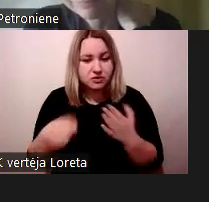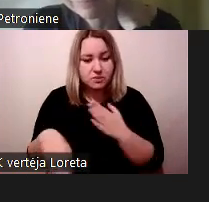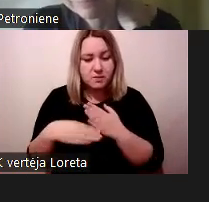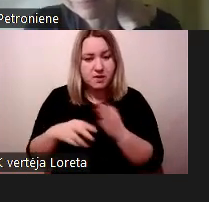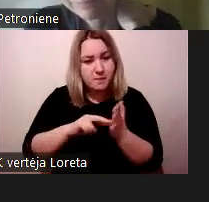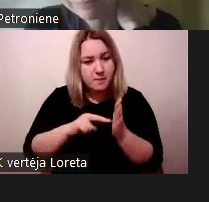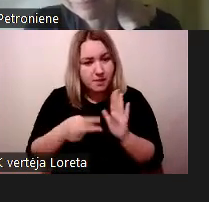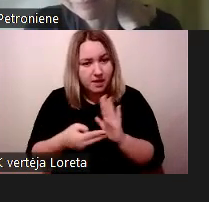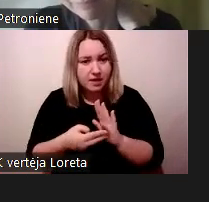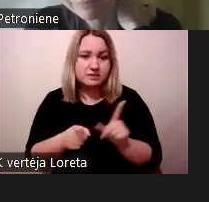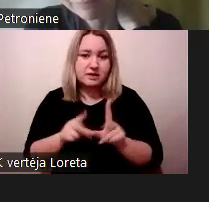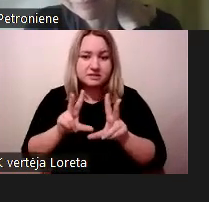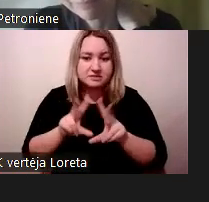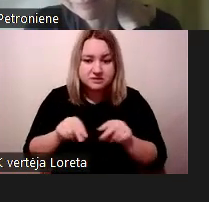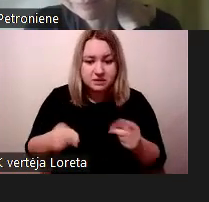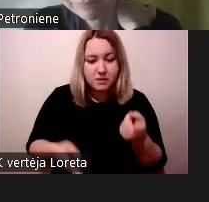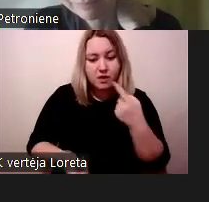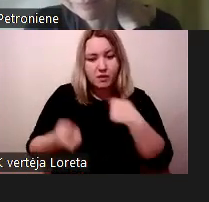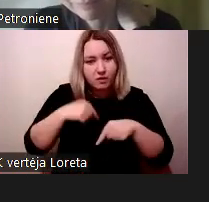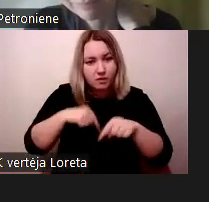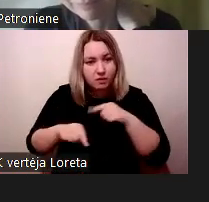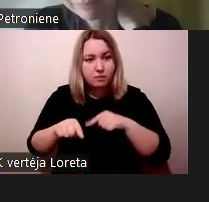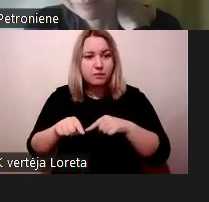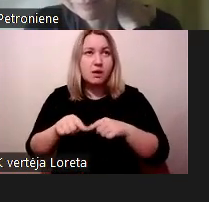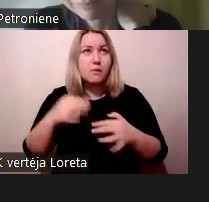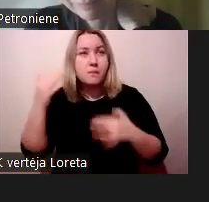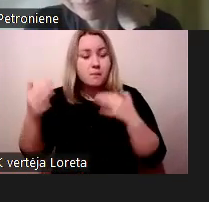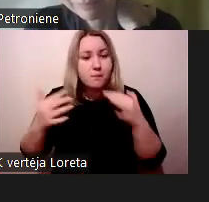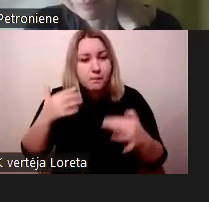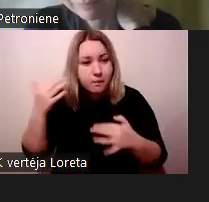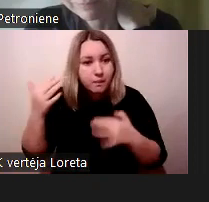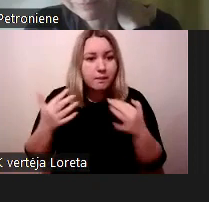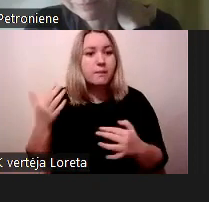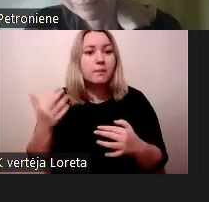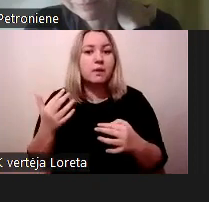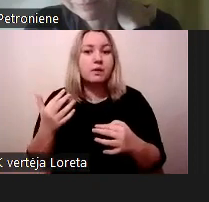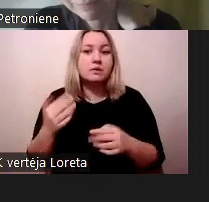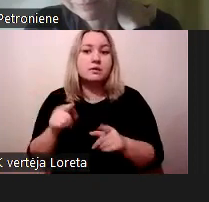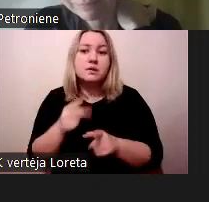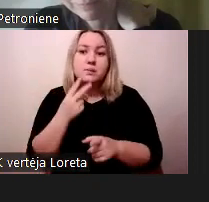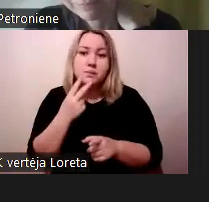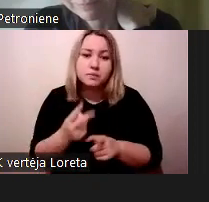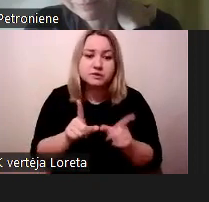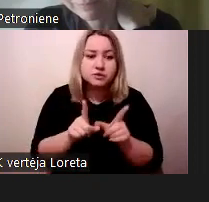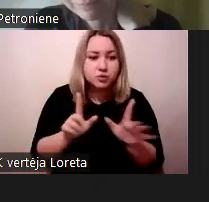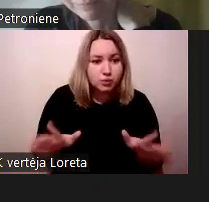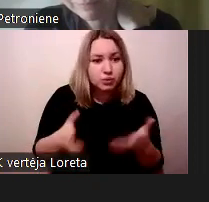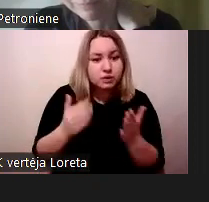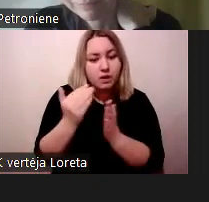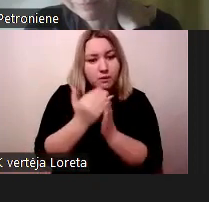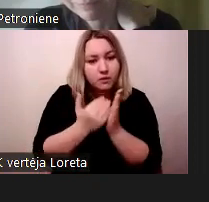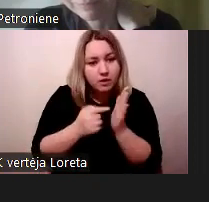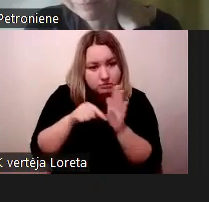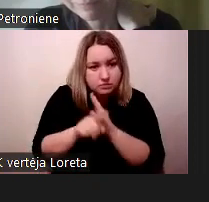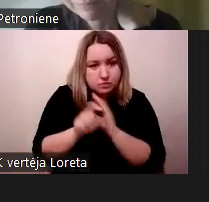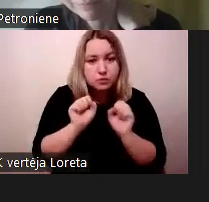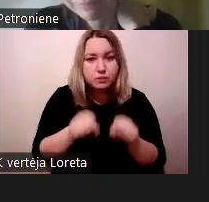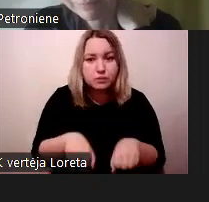Planuoti sėkmę, grįžti atgal, apmastyti, stiprinti mokymo programą ir per